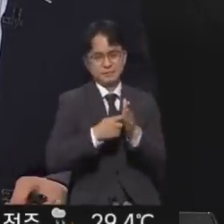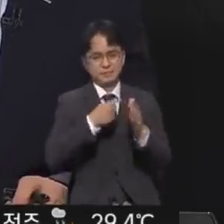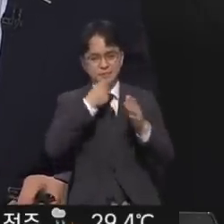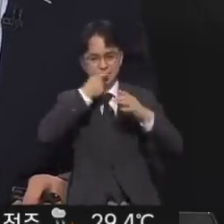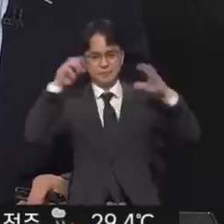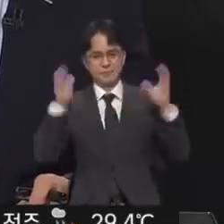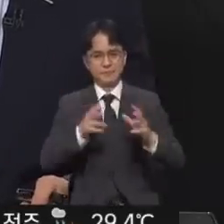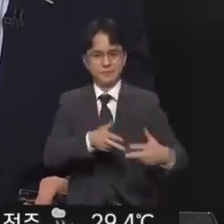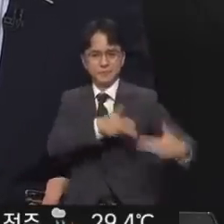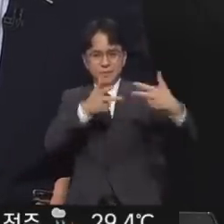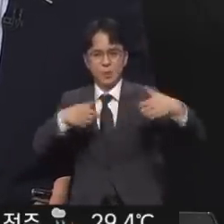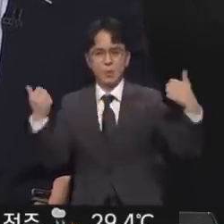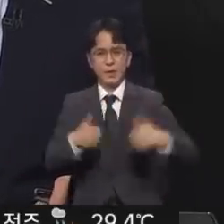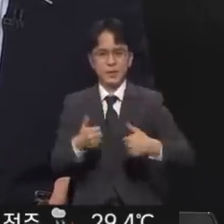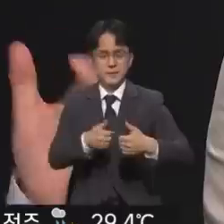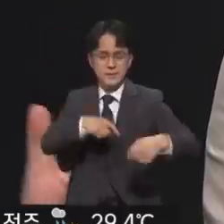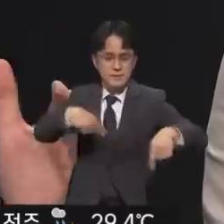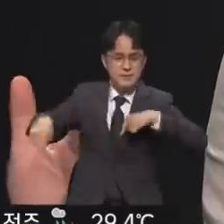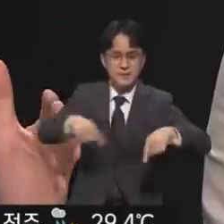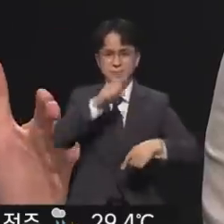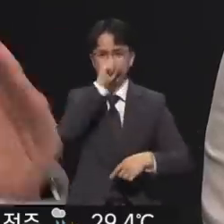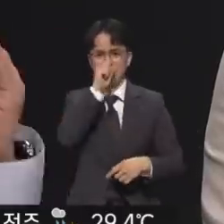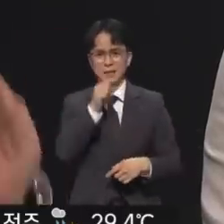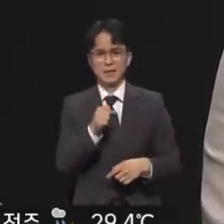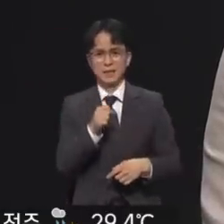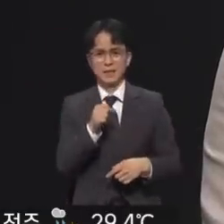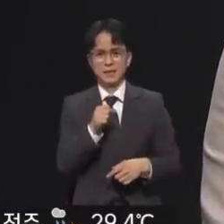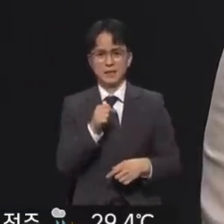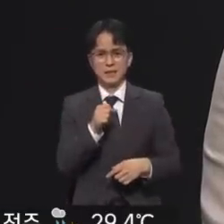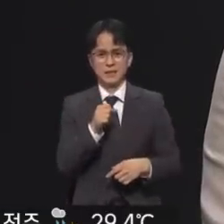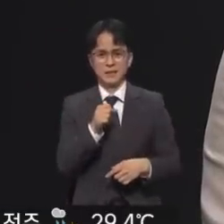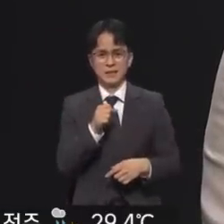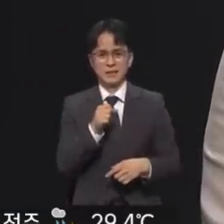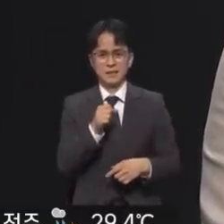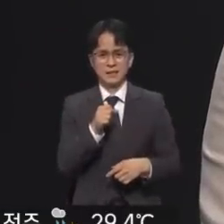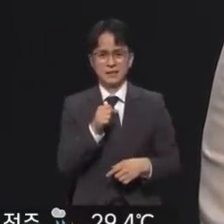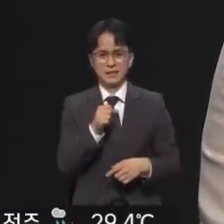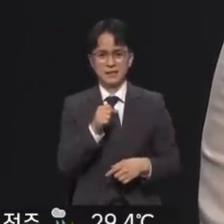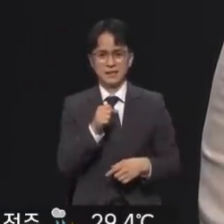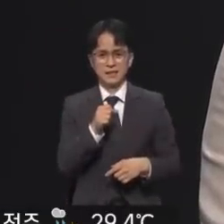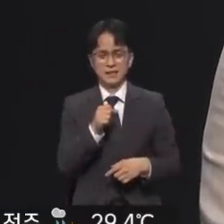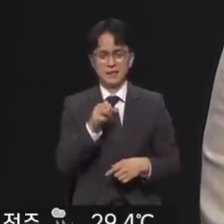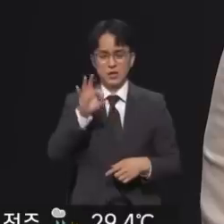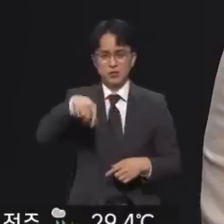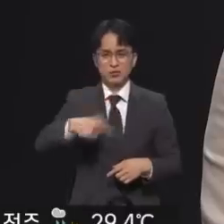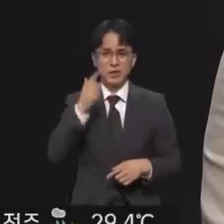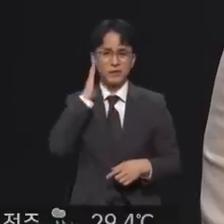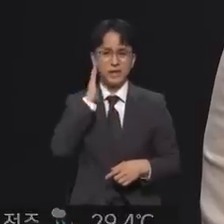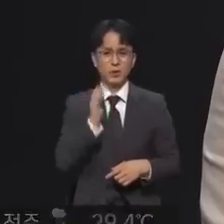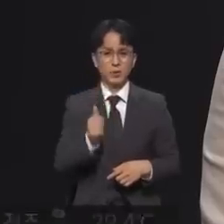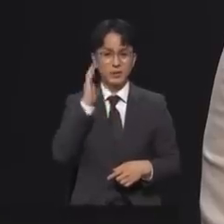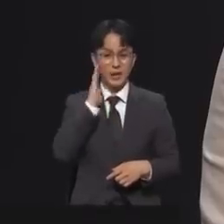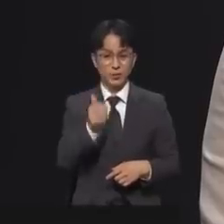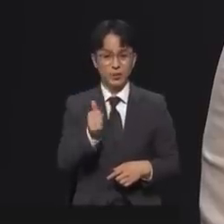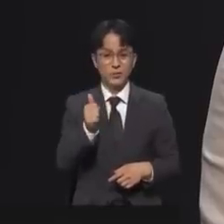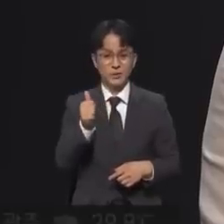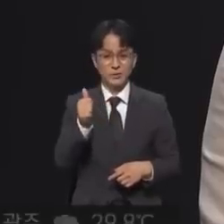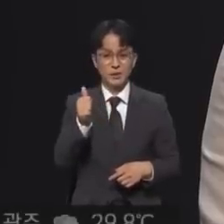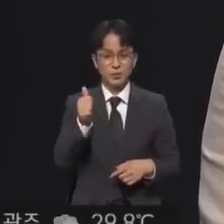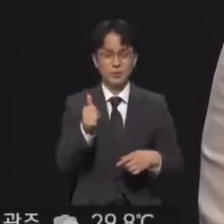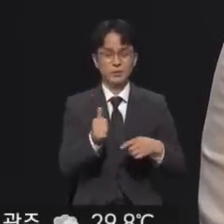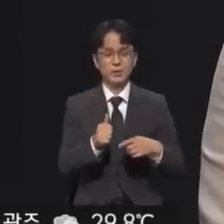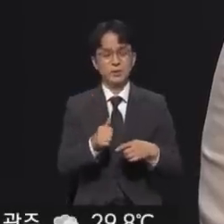자기 스스로가 아 지금 이상하게 해서 지금 내가 사는 서초동 아크로비스타 들 가라앉고 있다 그리고 강남역이 엉망이다 라고 했을 때는 가끔